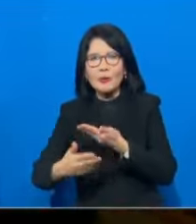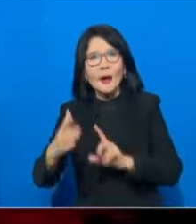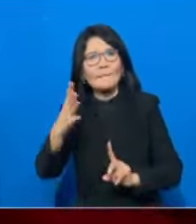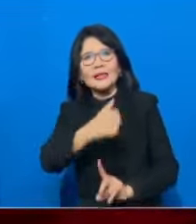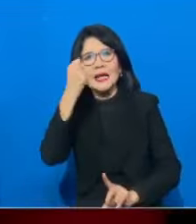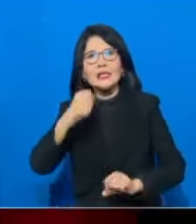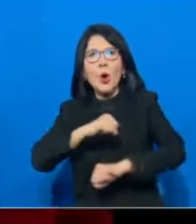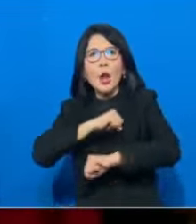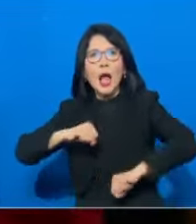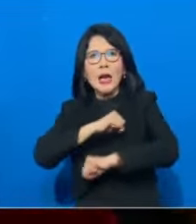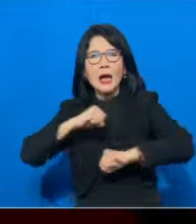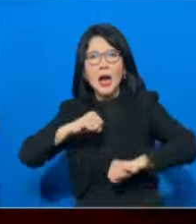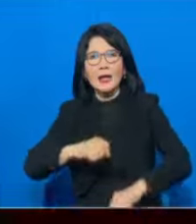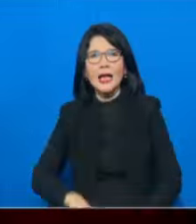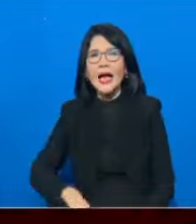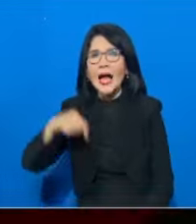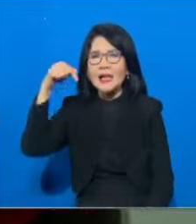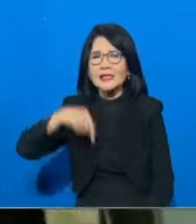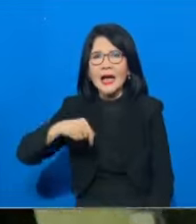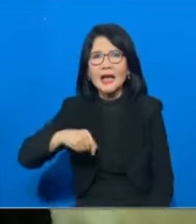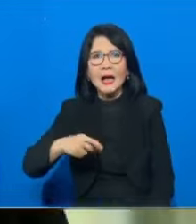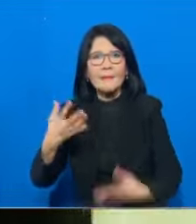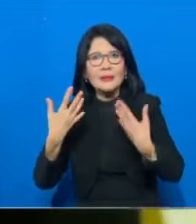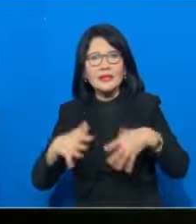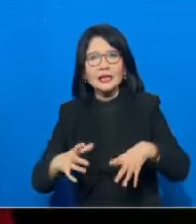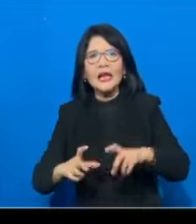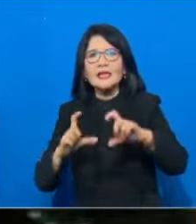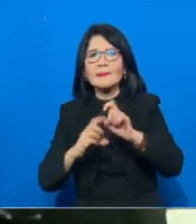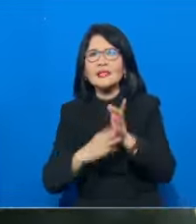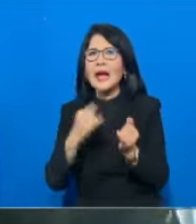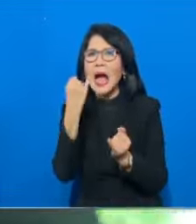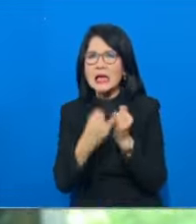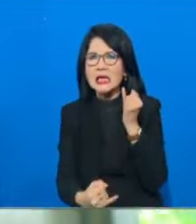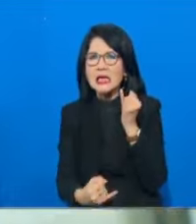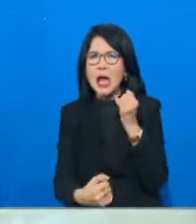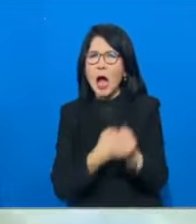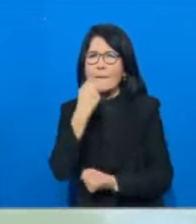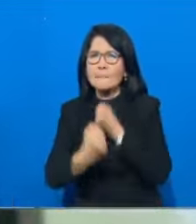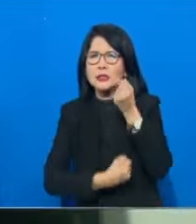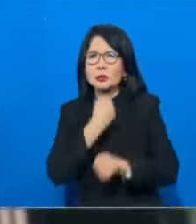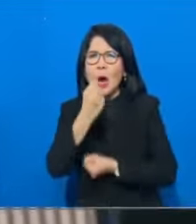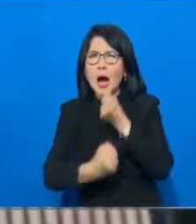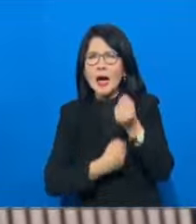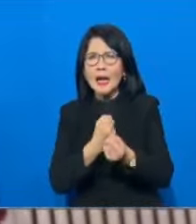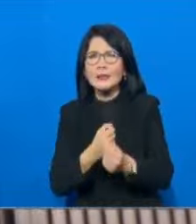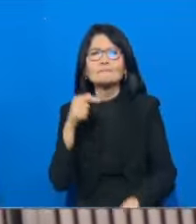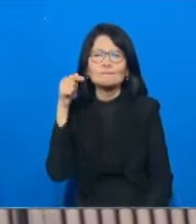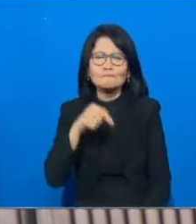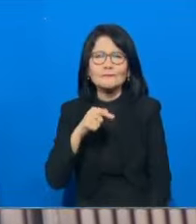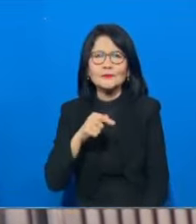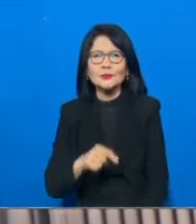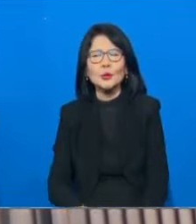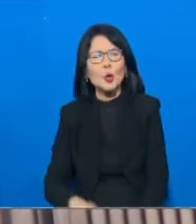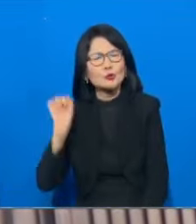olahraga kini sedang menyelesaikan semester akhir perjuangan untuk sampai di tahap ini tentu